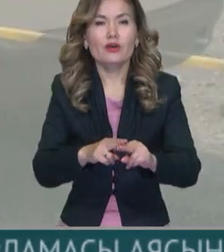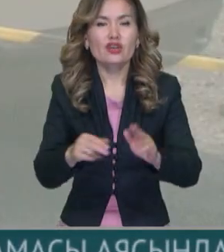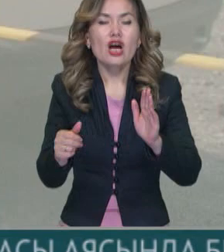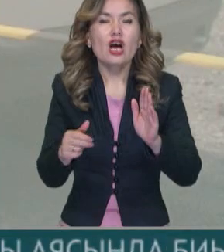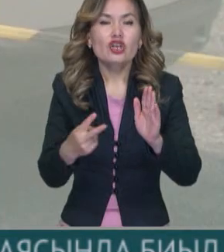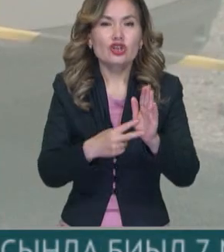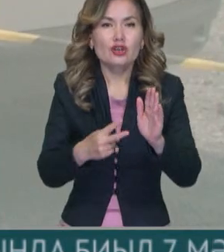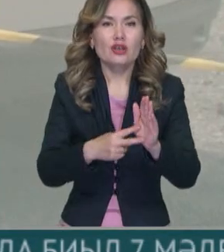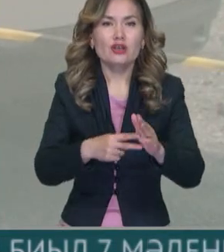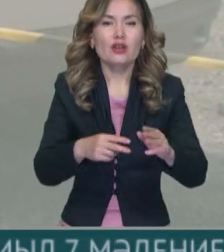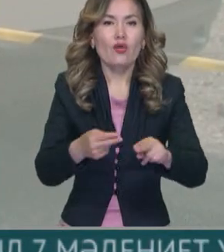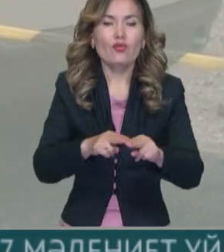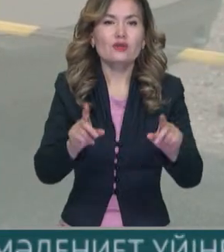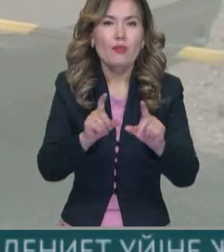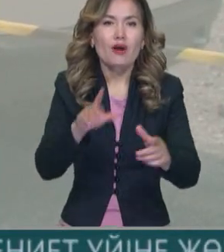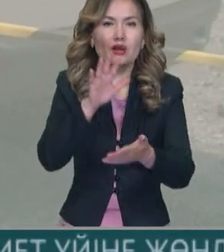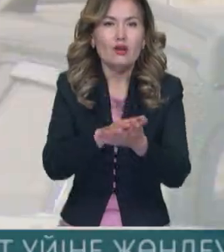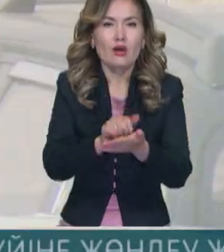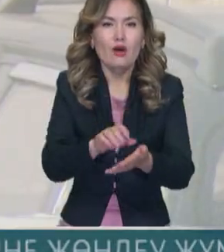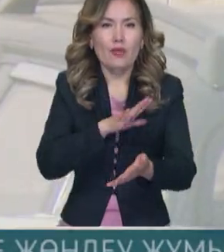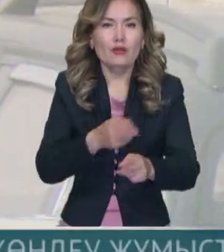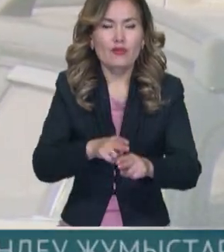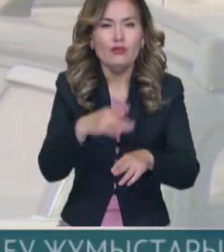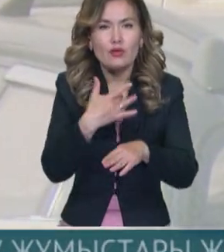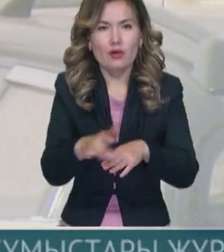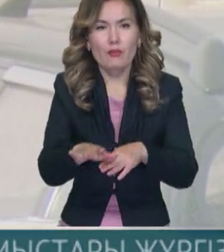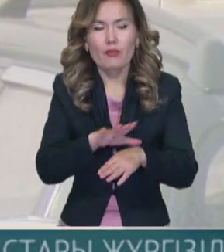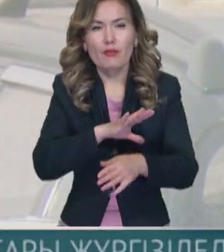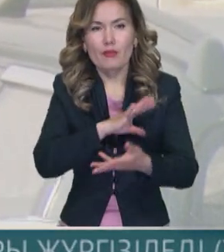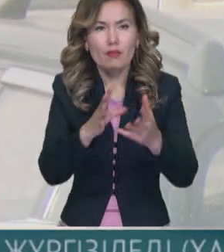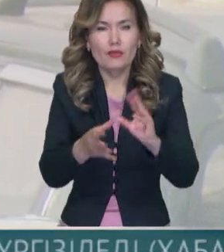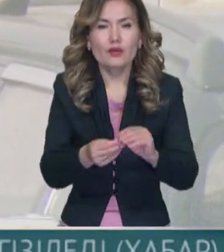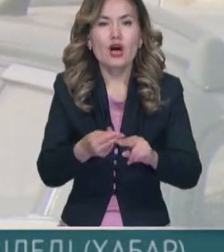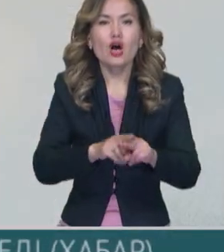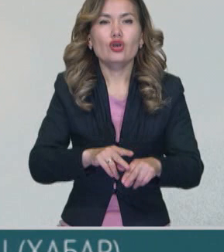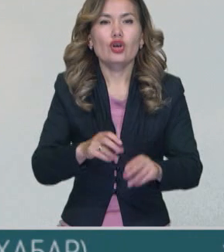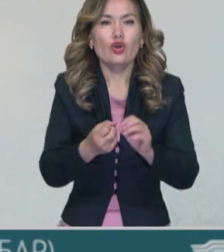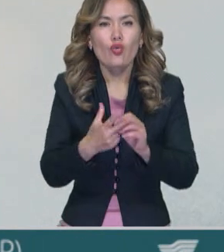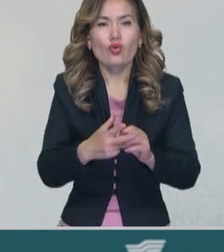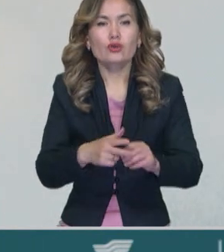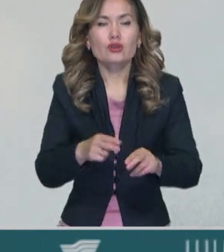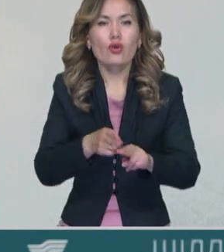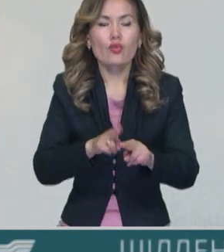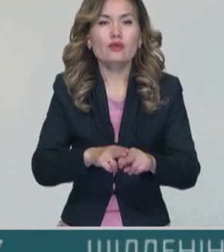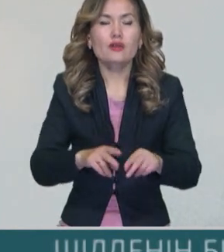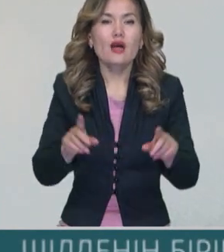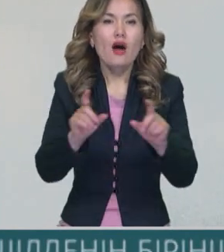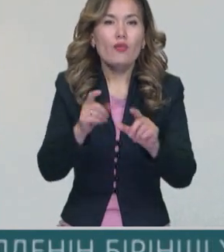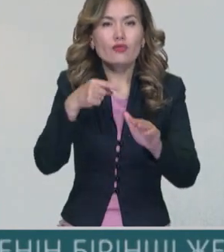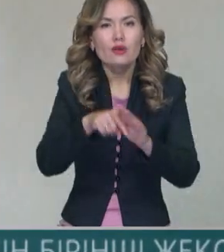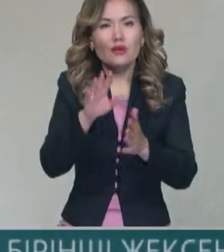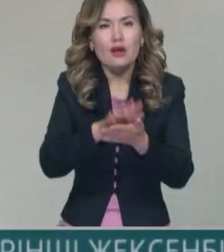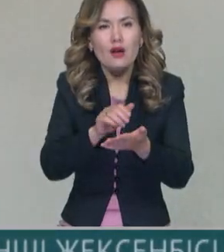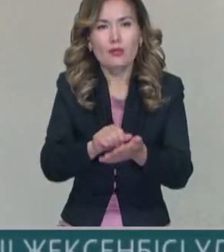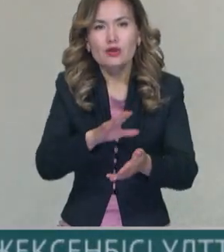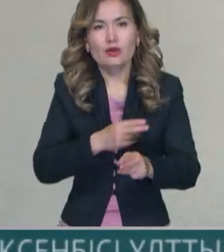үлгерген. 9-ші қоймаға келгенде қызыл жалын оқшауланған. Барлығы ангар тәріздес 13 қойма бар, дейді Сандуғаш Баймұхамбетова.